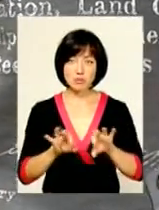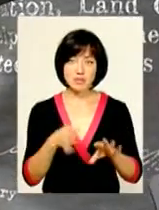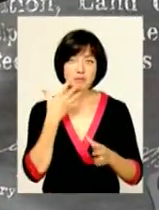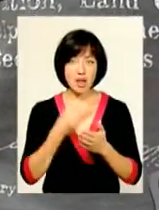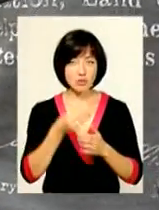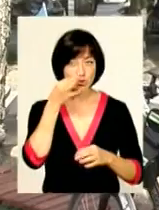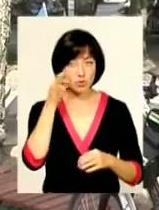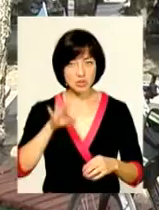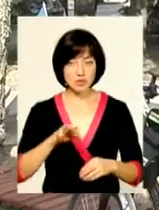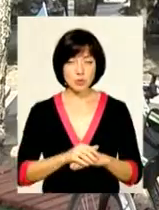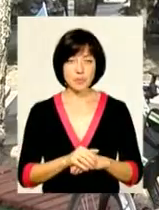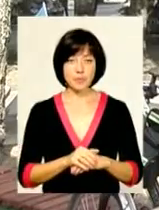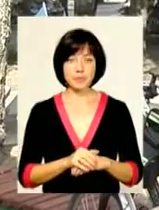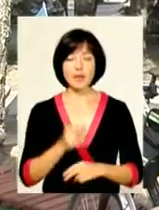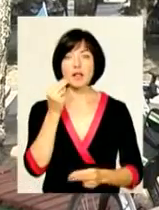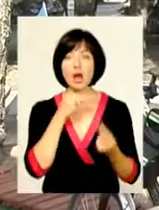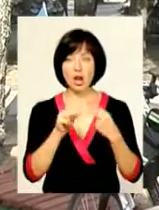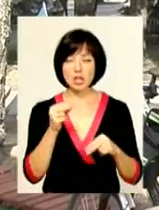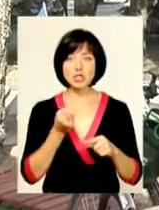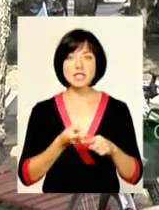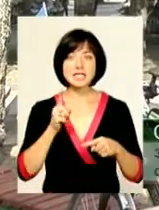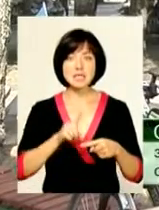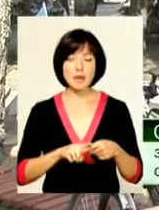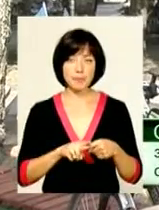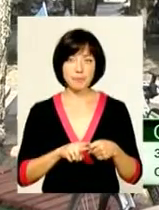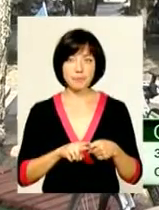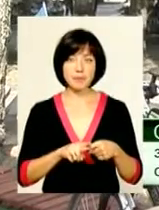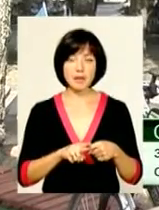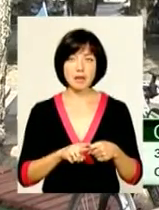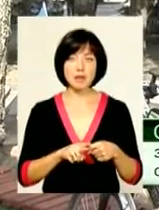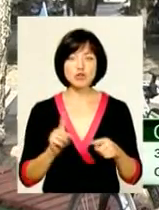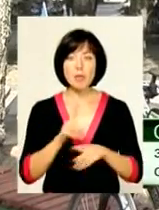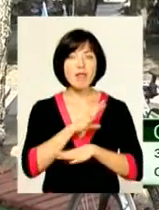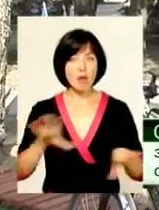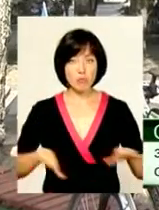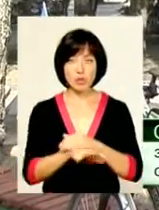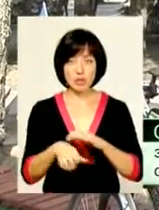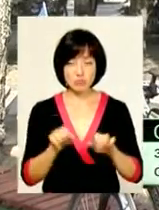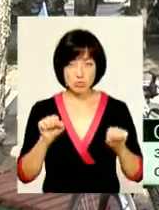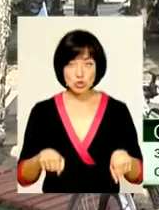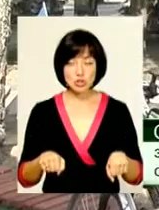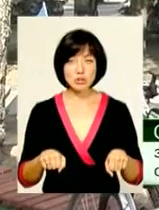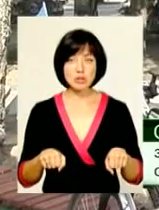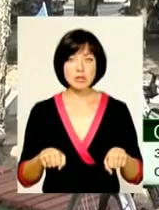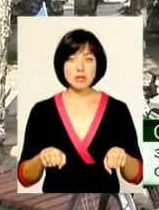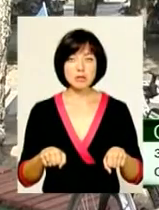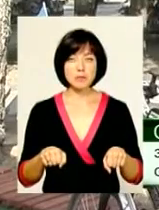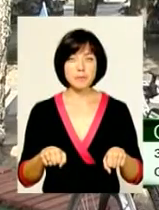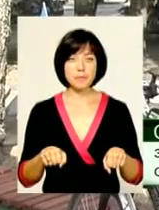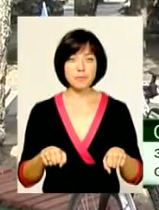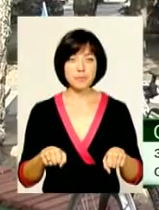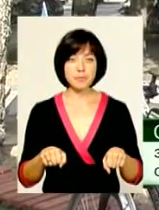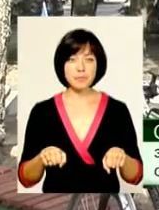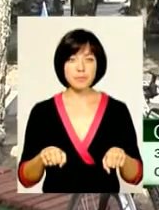власного досвіду. Найкраще це запобігти крадіжкам можна за допомогою